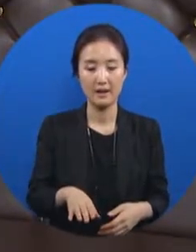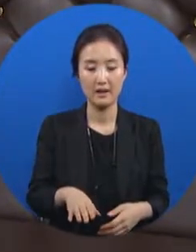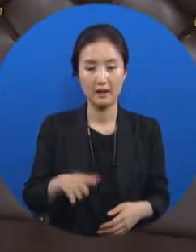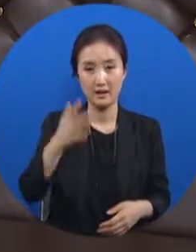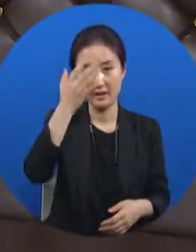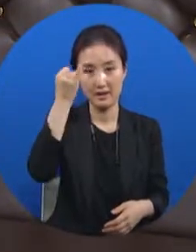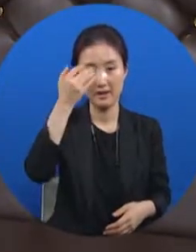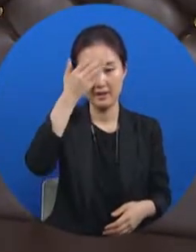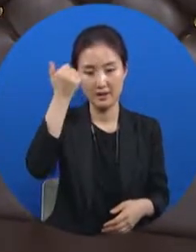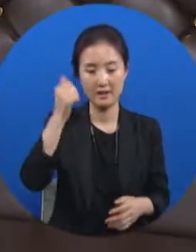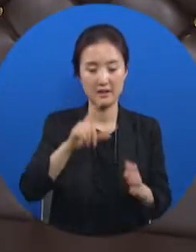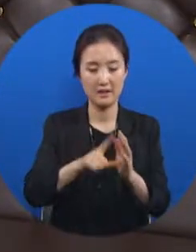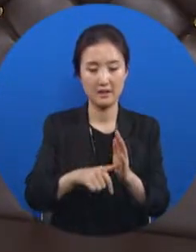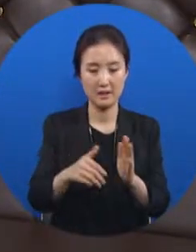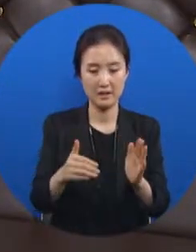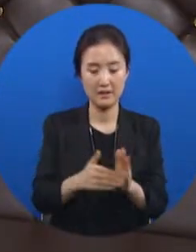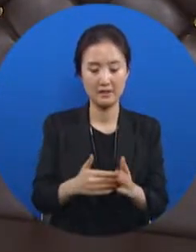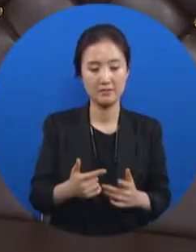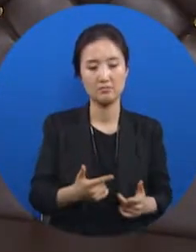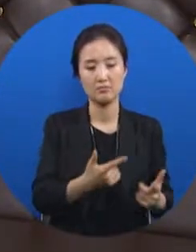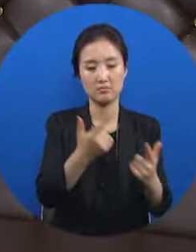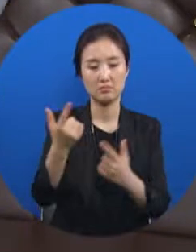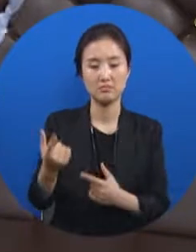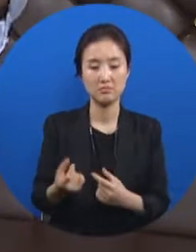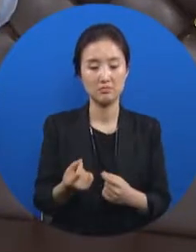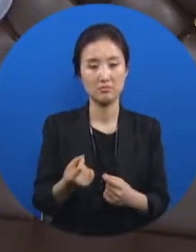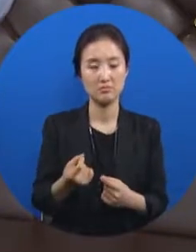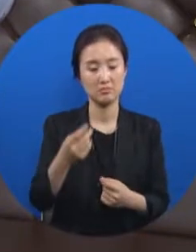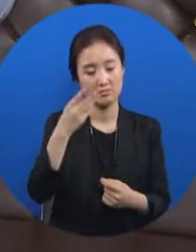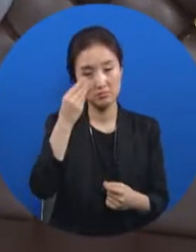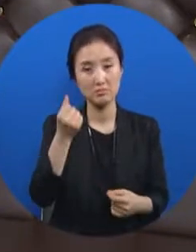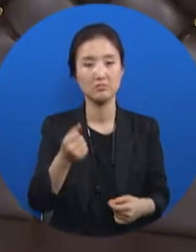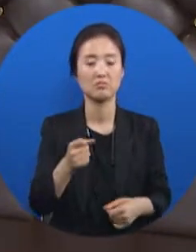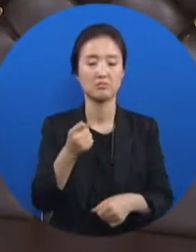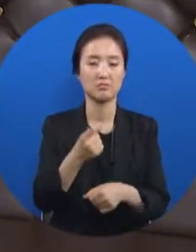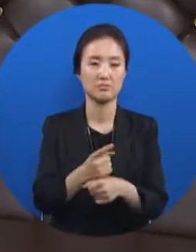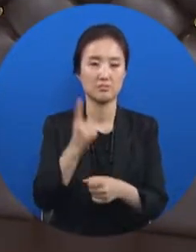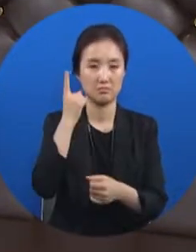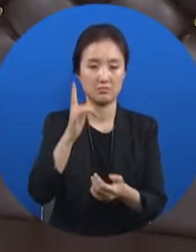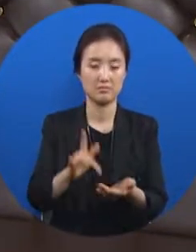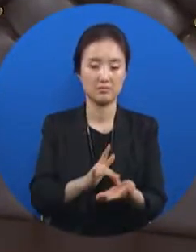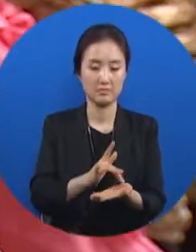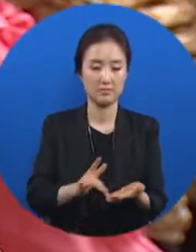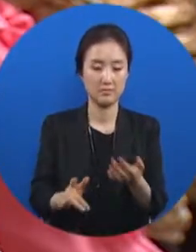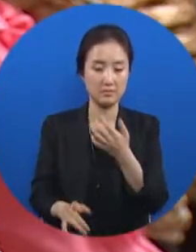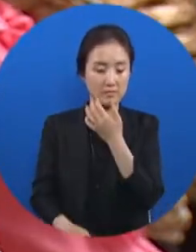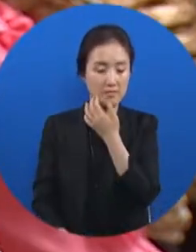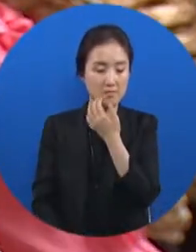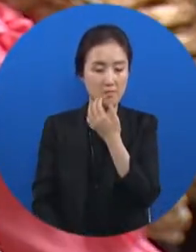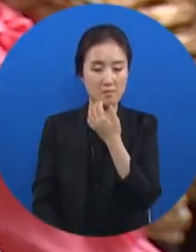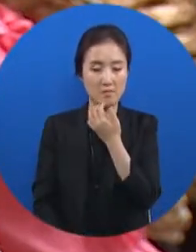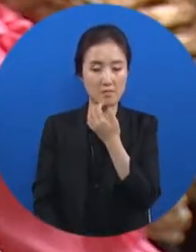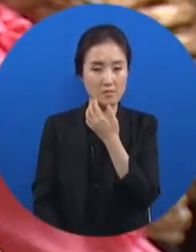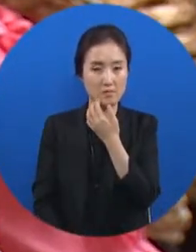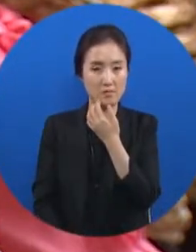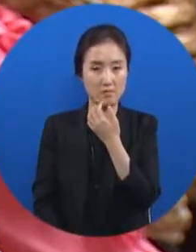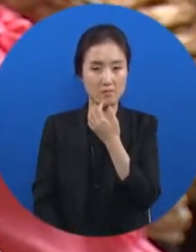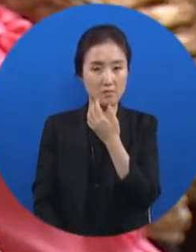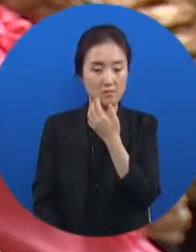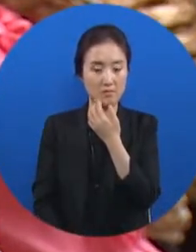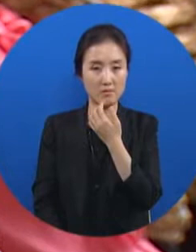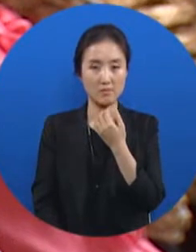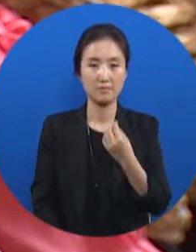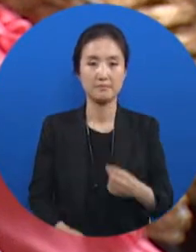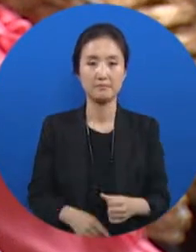할아버지, 할머니까지도 이미 이 모바일에 어떤 열려 있는 거죠. 그러면서 저한테 어떤 새로운 기회가 왔죠. 예,